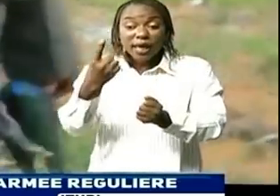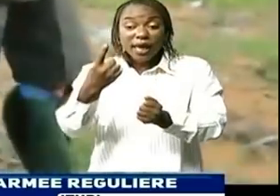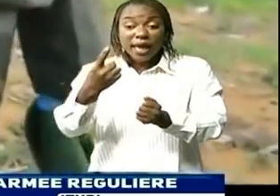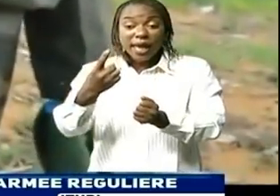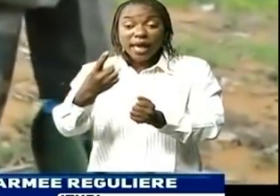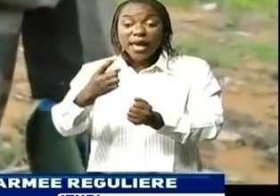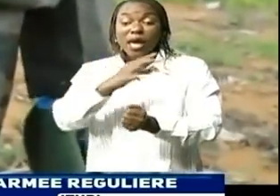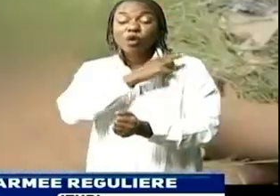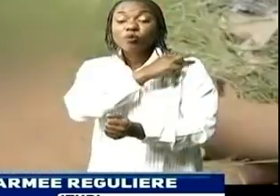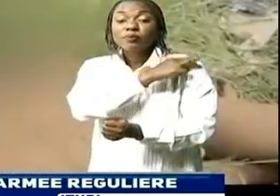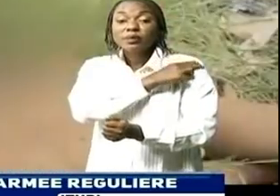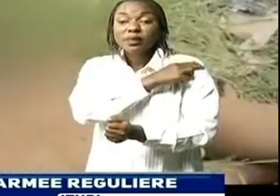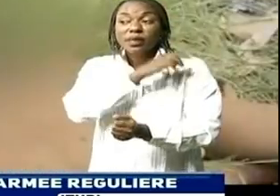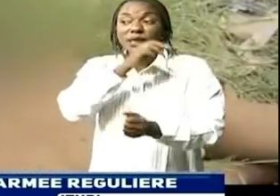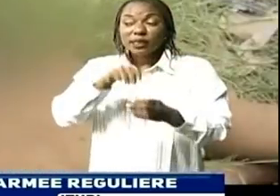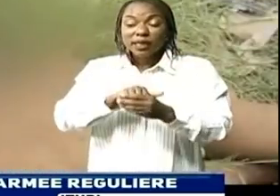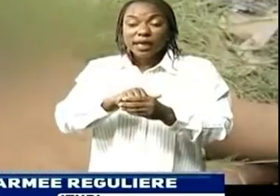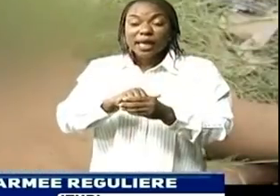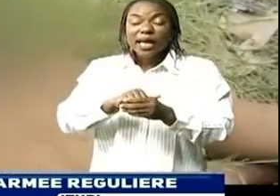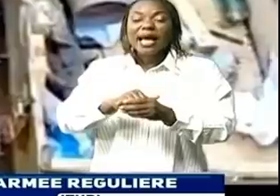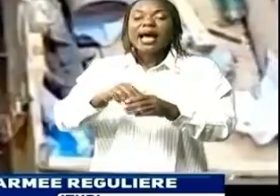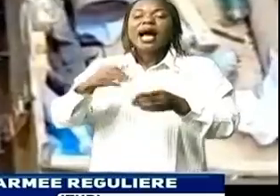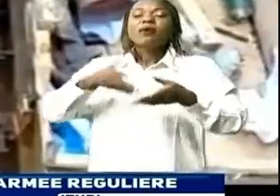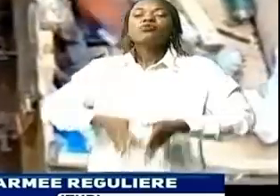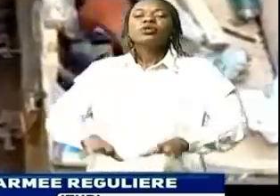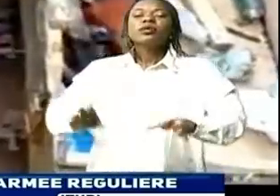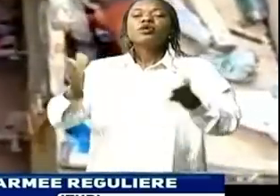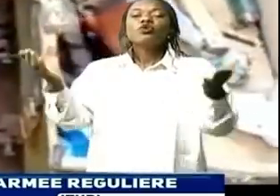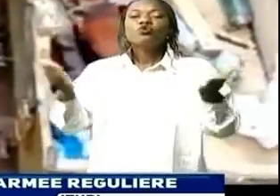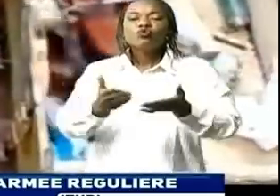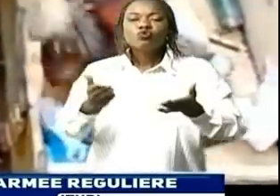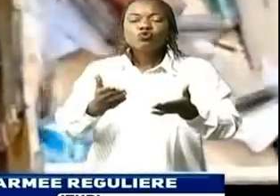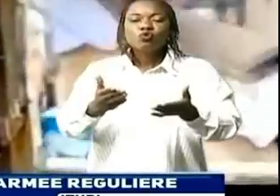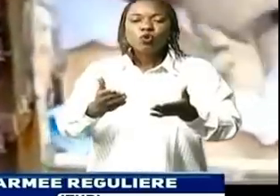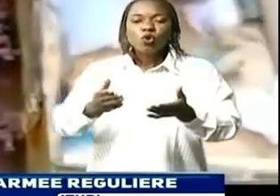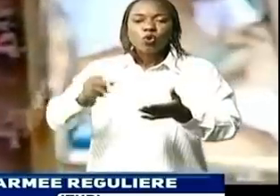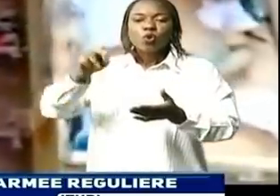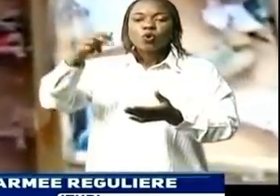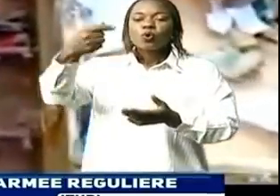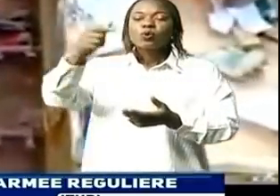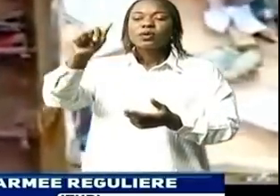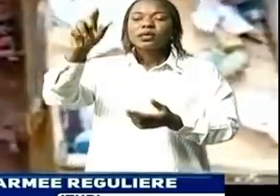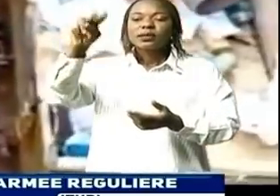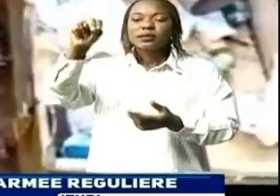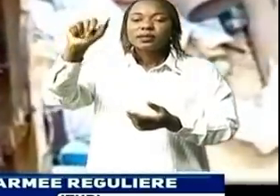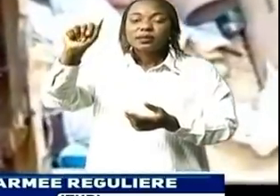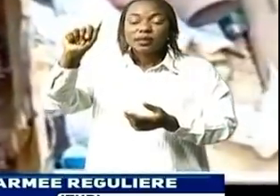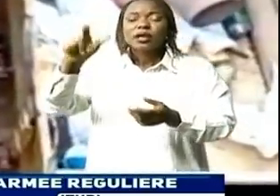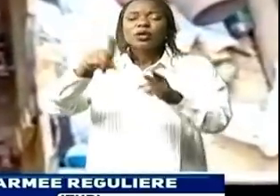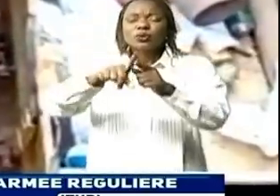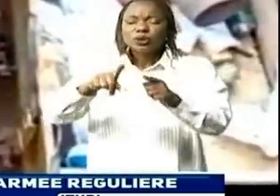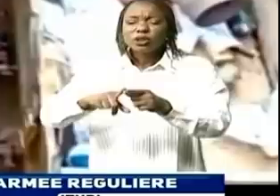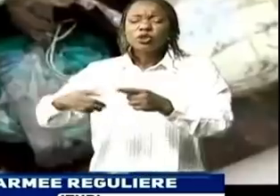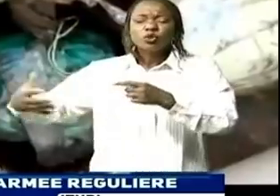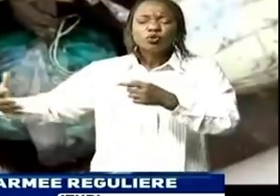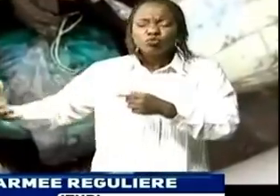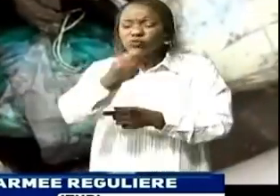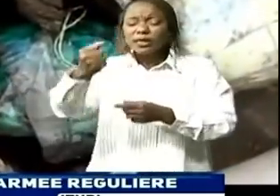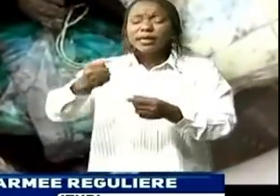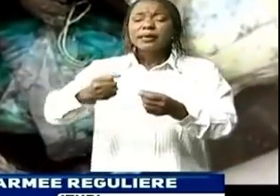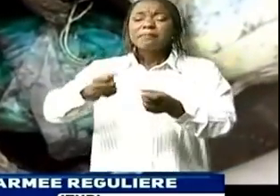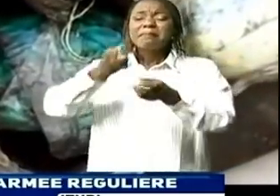de nationalité ghanéenne. De cela s'ajoutent les armes récupérées et plusieurs bombes